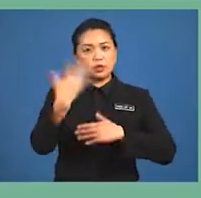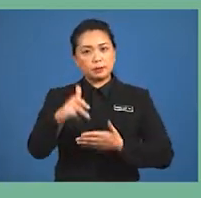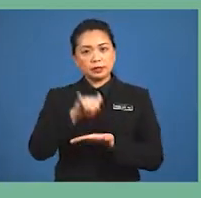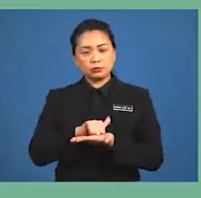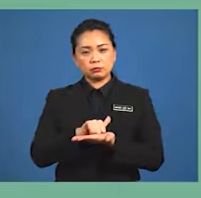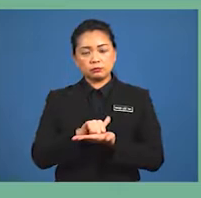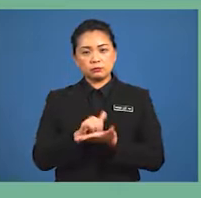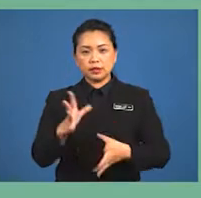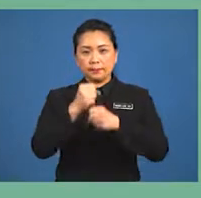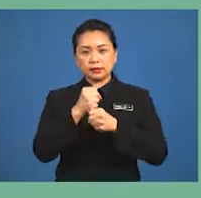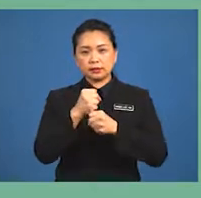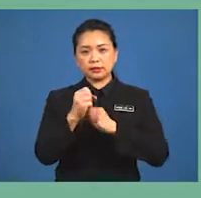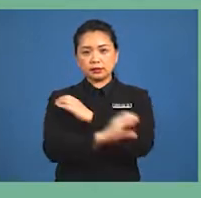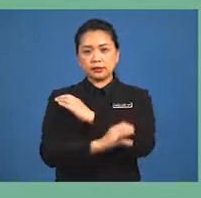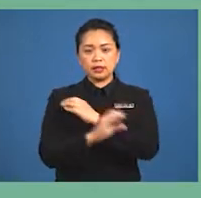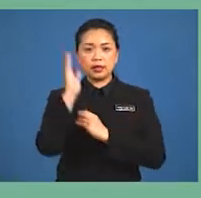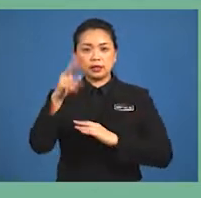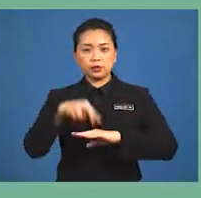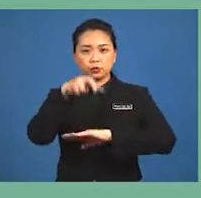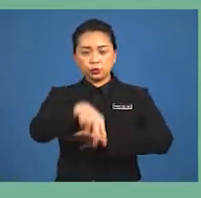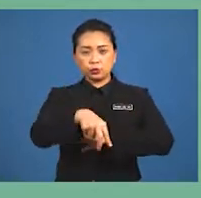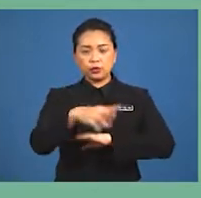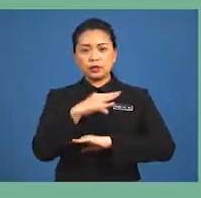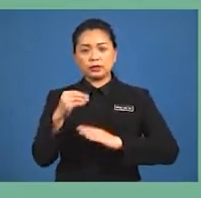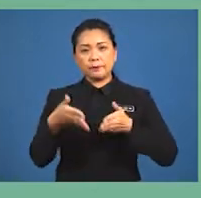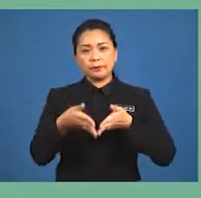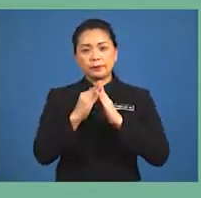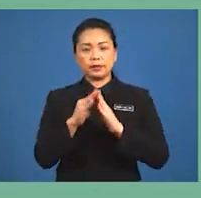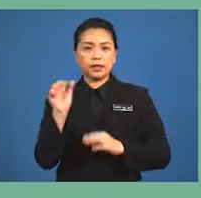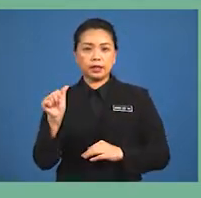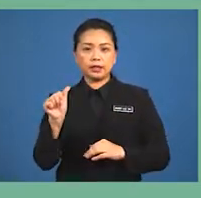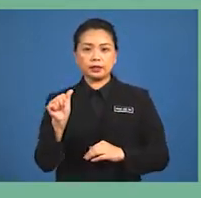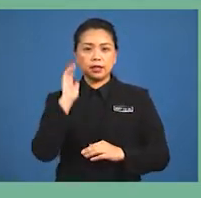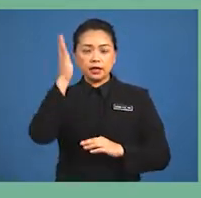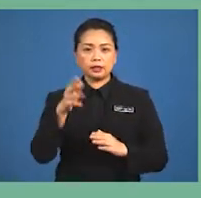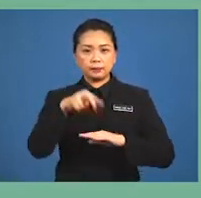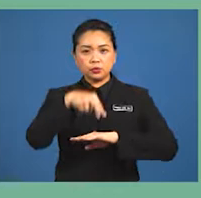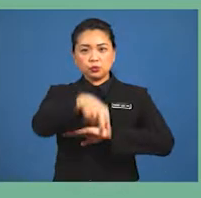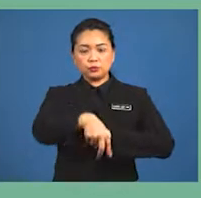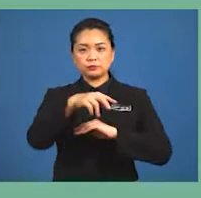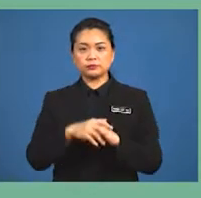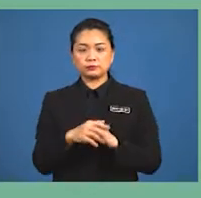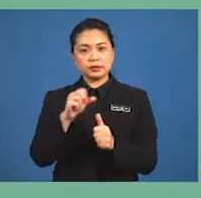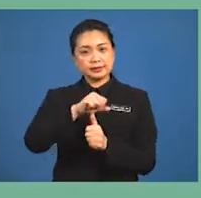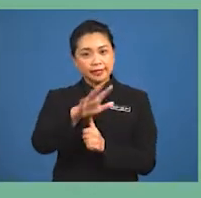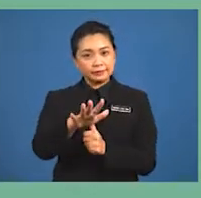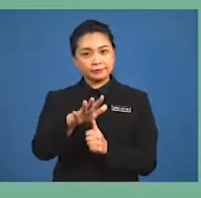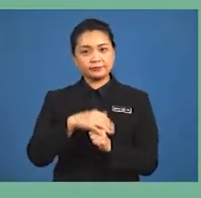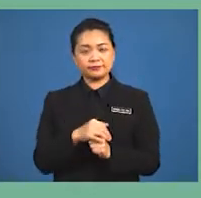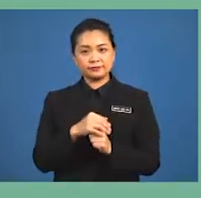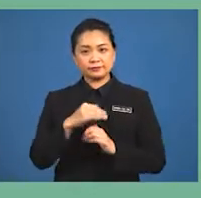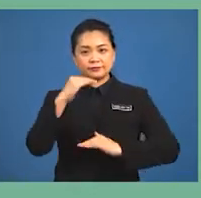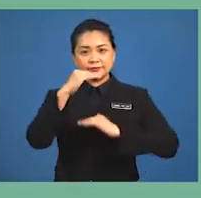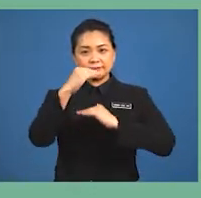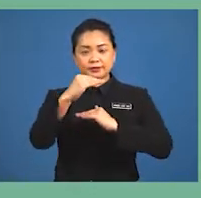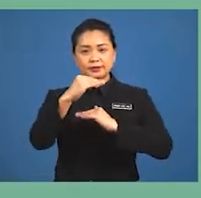Seterusnya, pendapatan negara akan menurun dan permintaan aggregate akan menurun. Kesan, tingkat